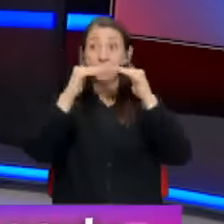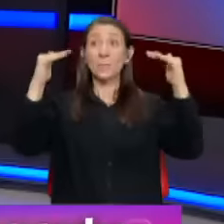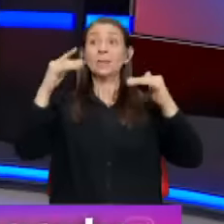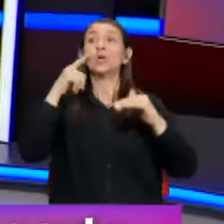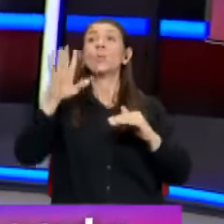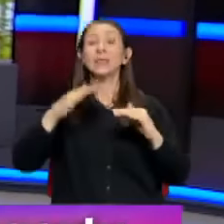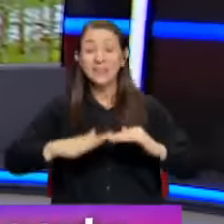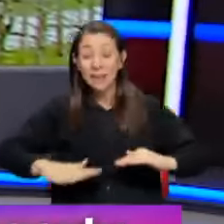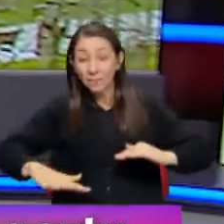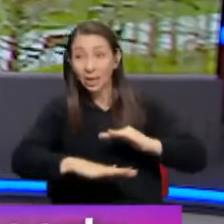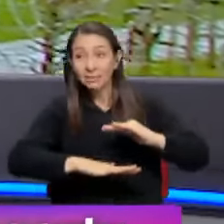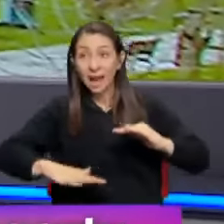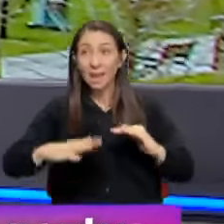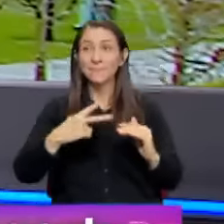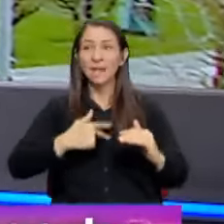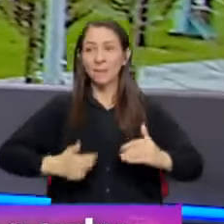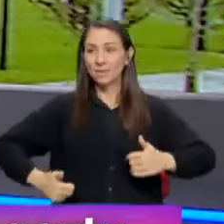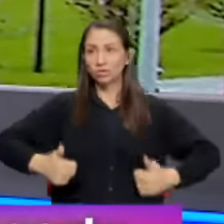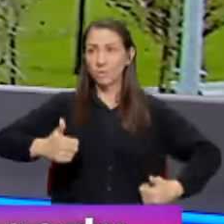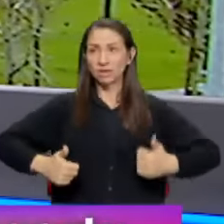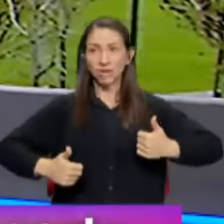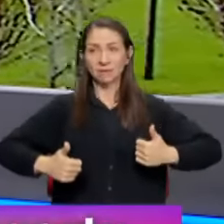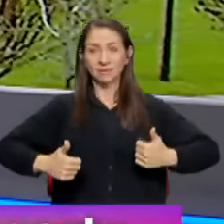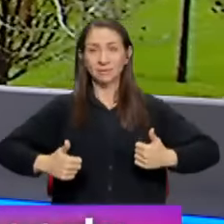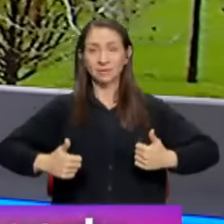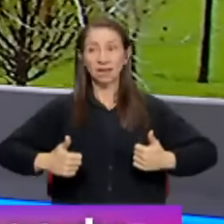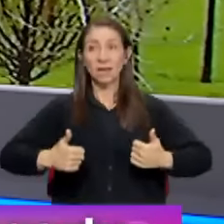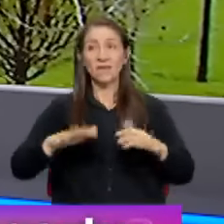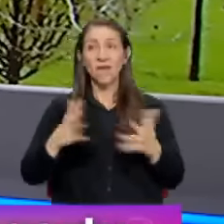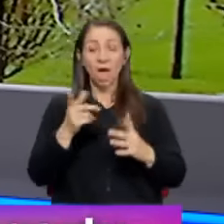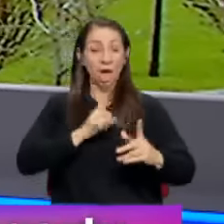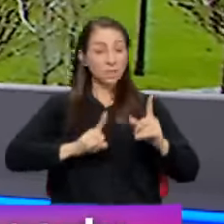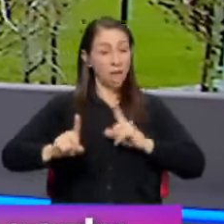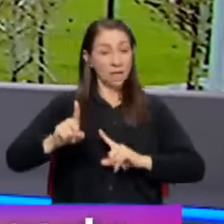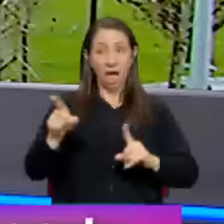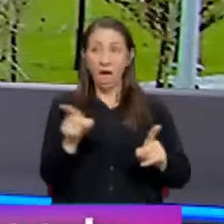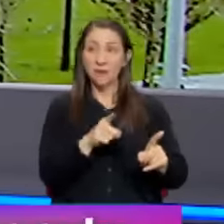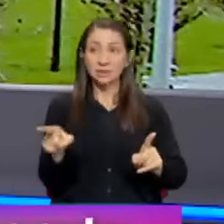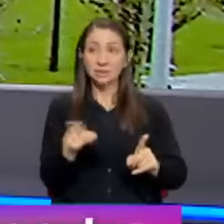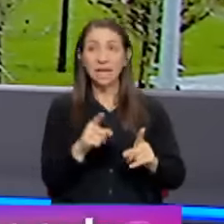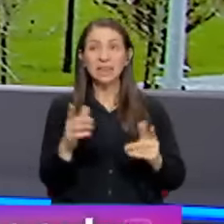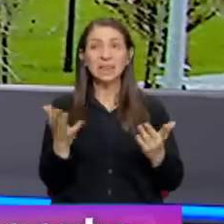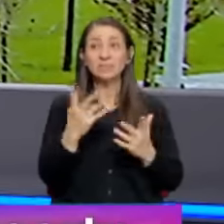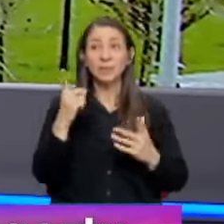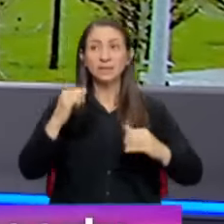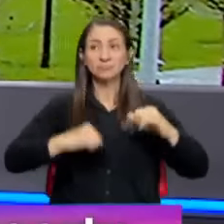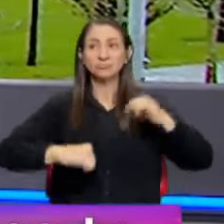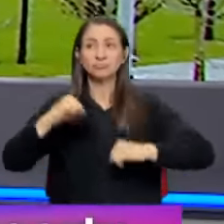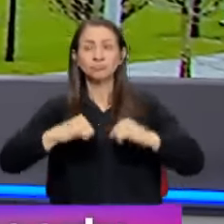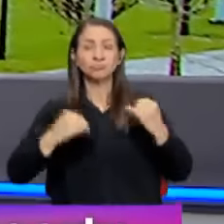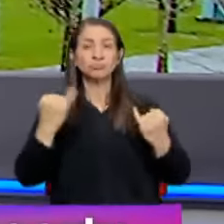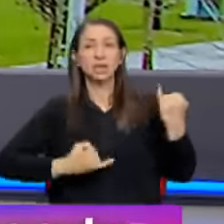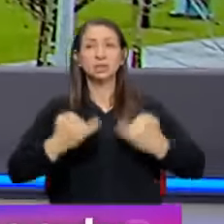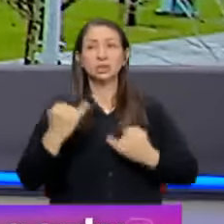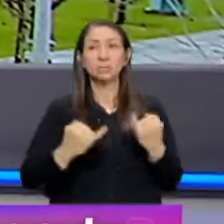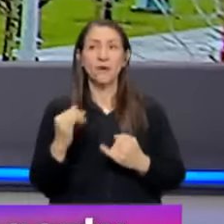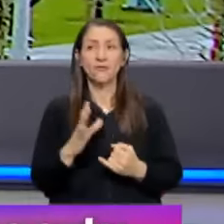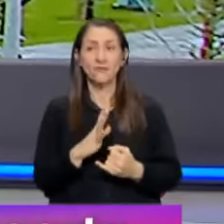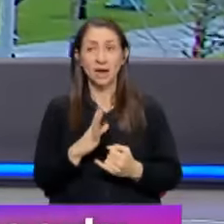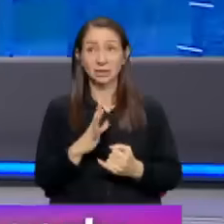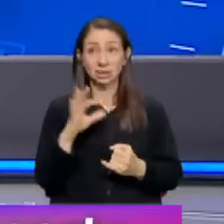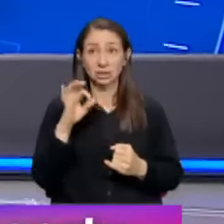da tabanda belediye başkanları ya da adayları arasında nasıl bir tartışma